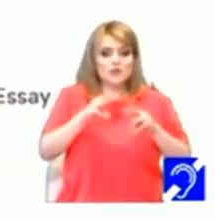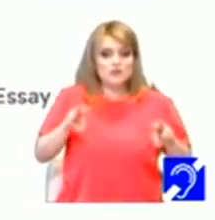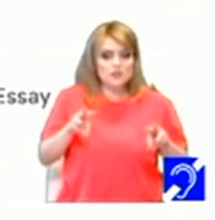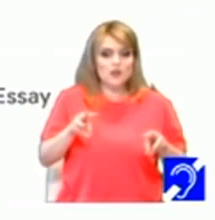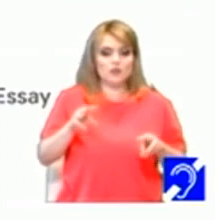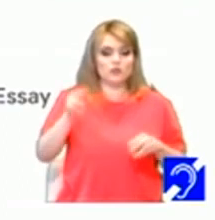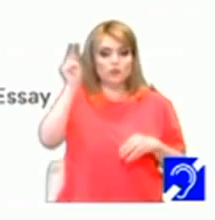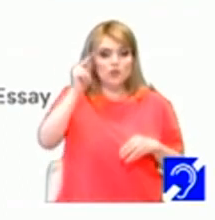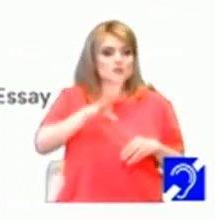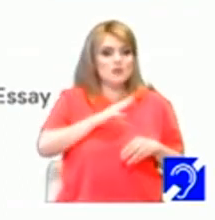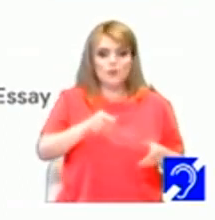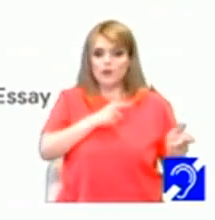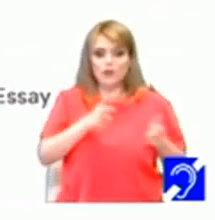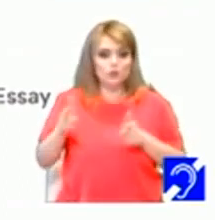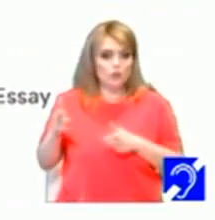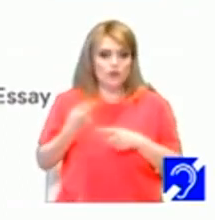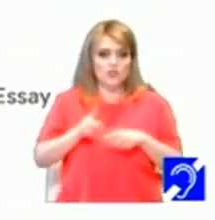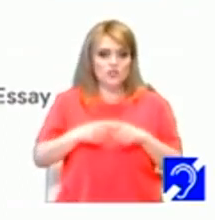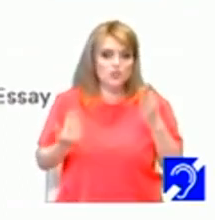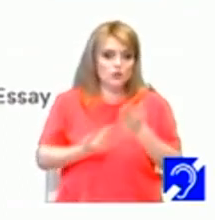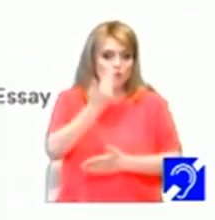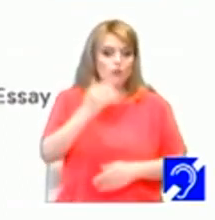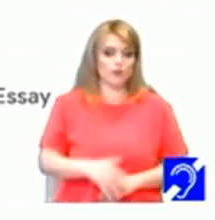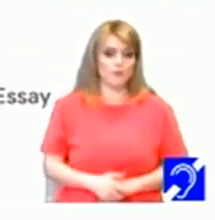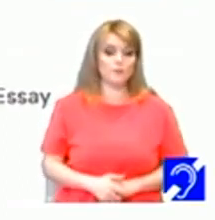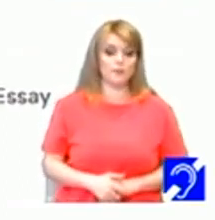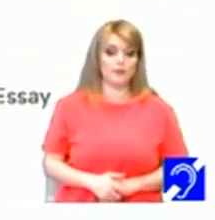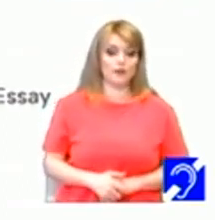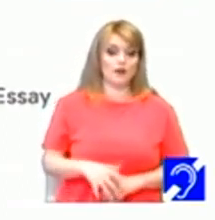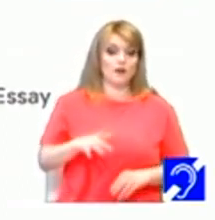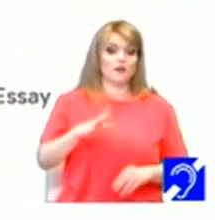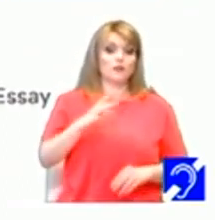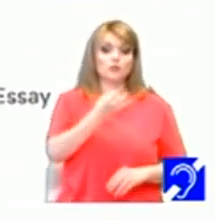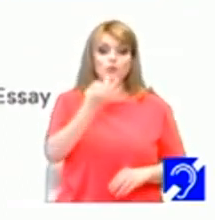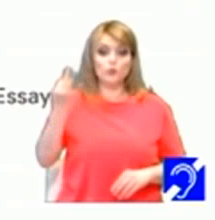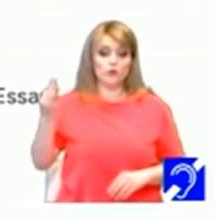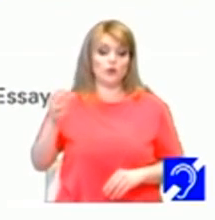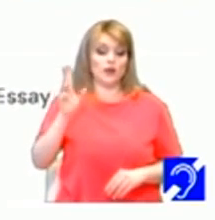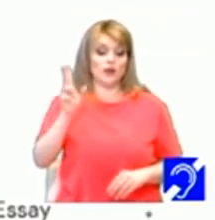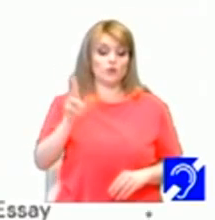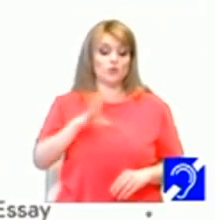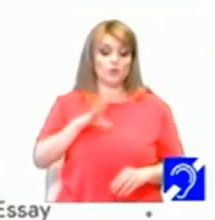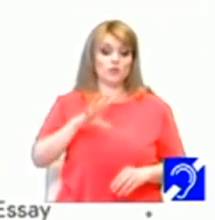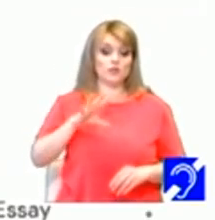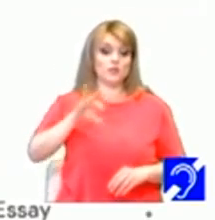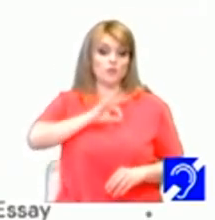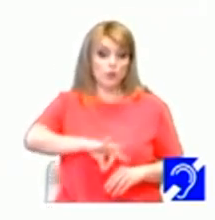de practicabilitate, inovație și flexibilitate. Astfel, numărul utilizatorilor Google pentru educație a crescut de la 90